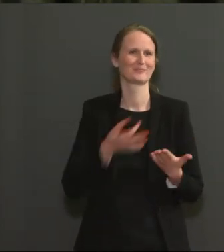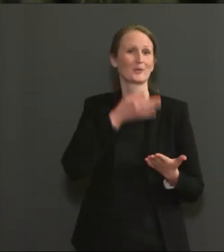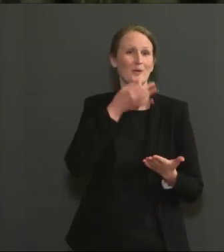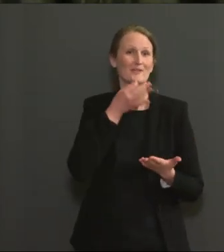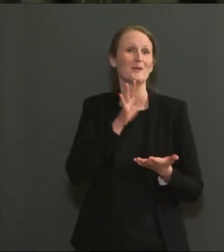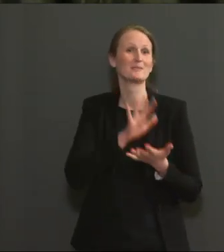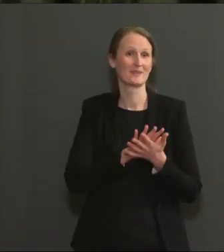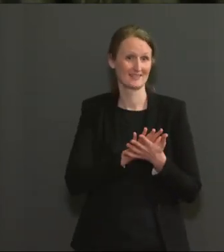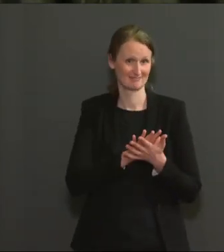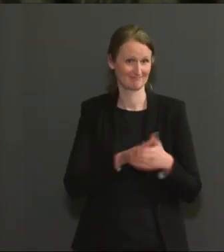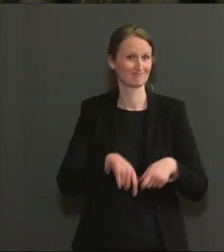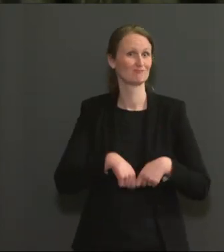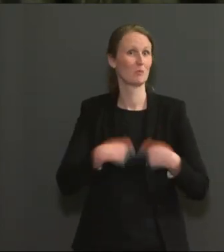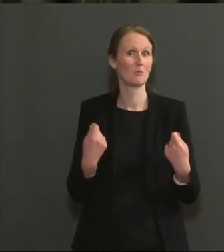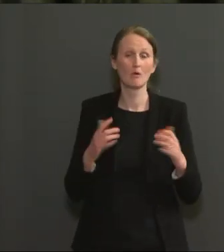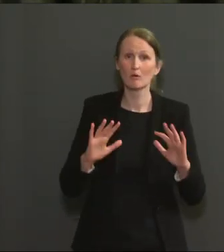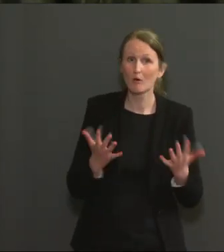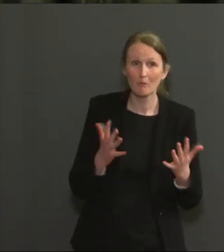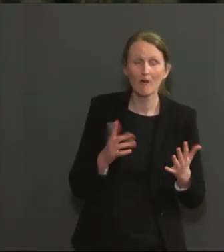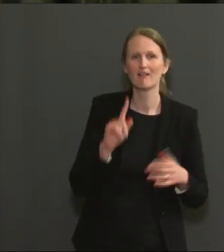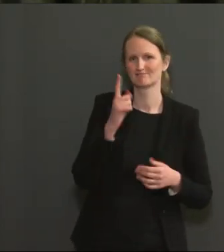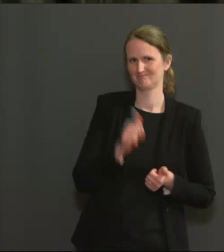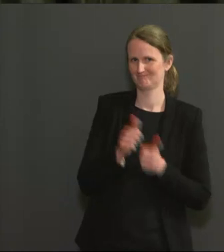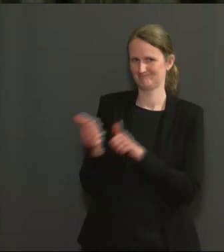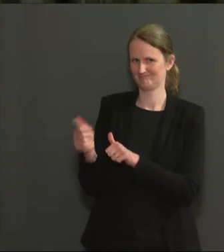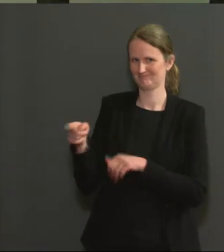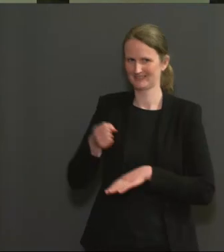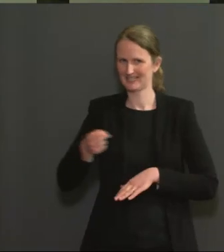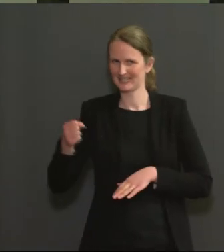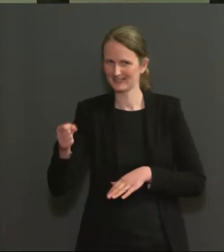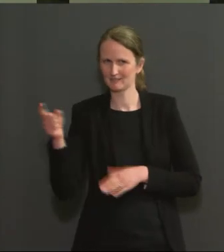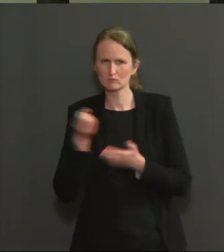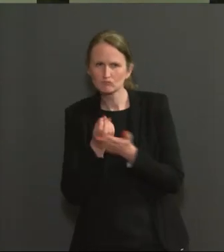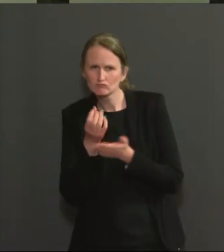Latem qui va un peu nous expliquer où en sont les chiffres pour le moment